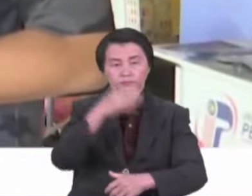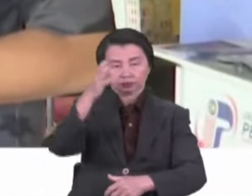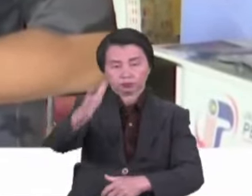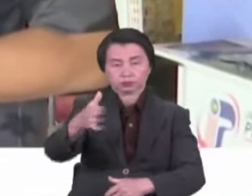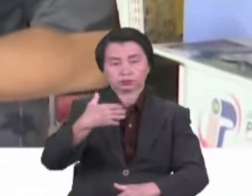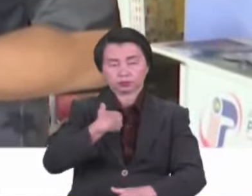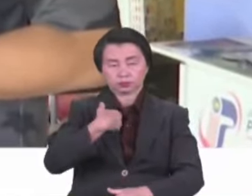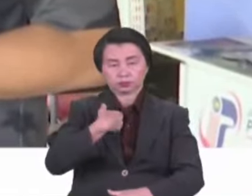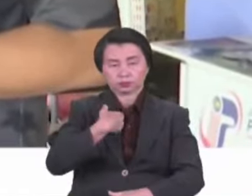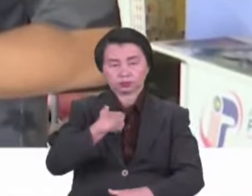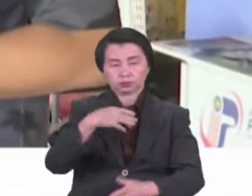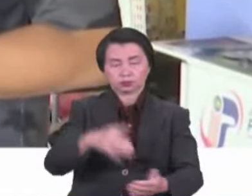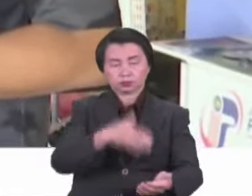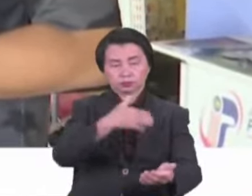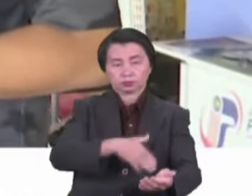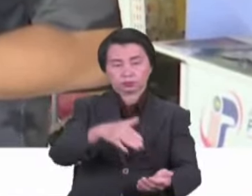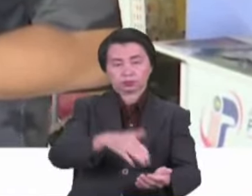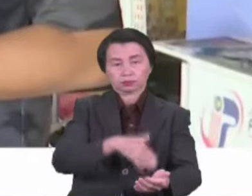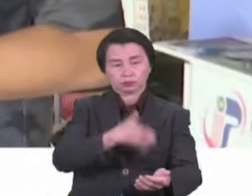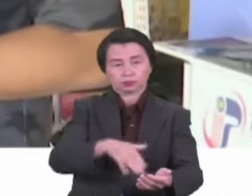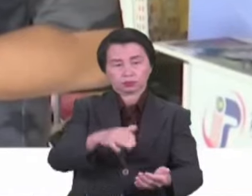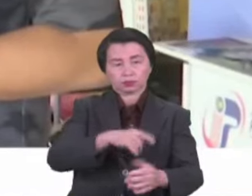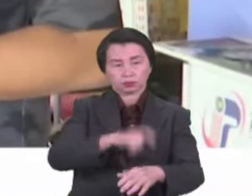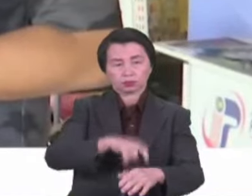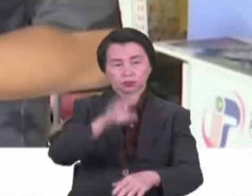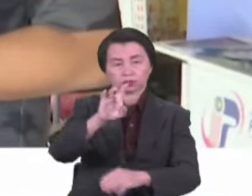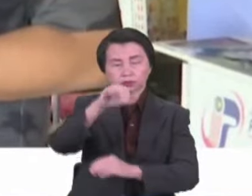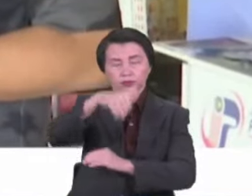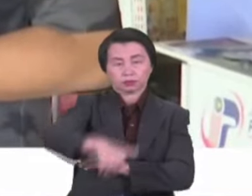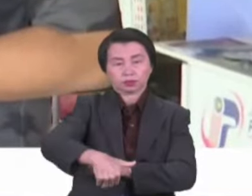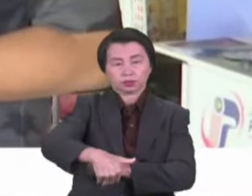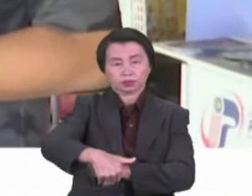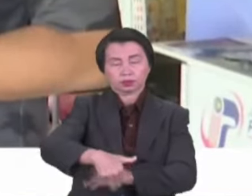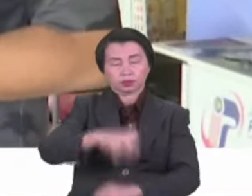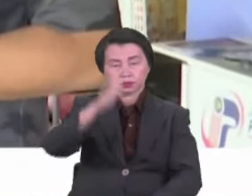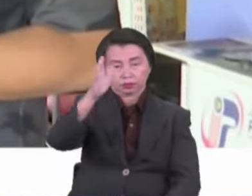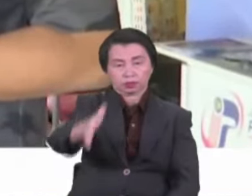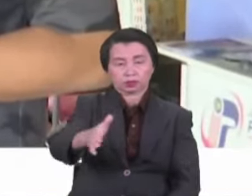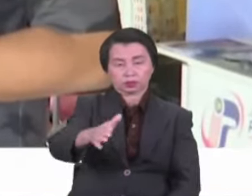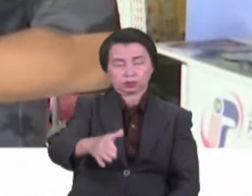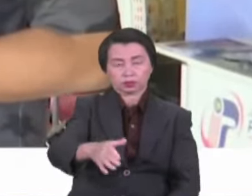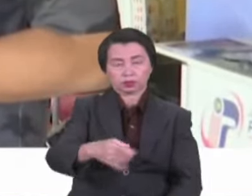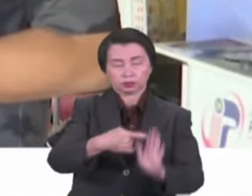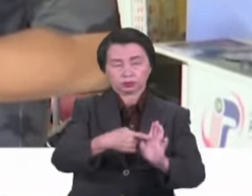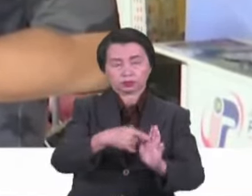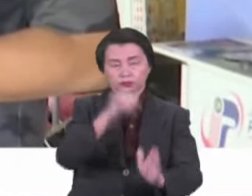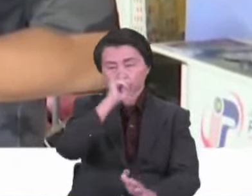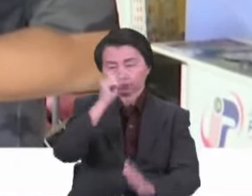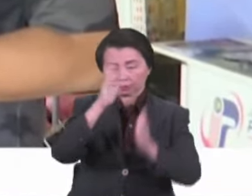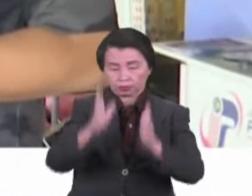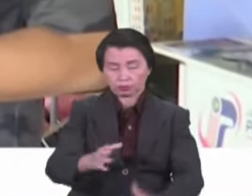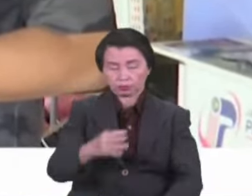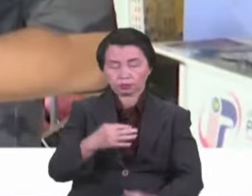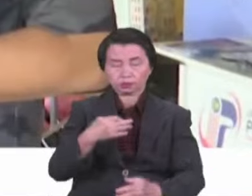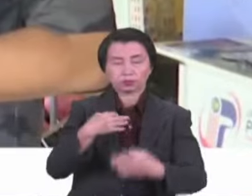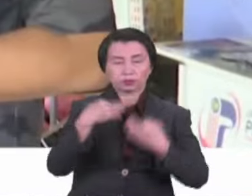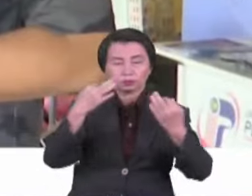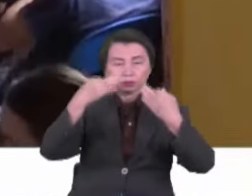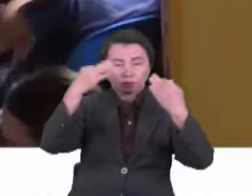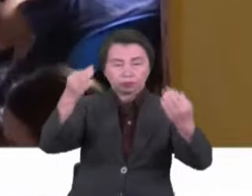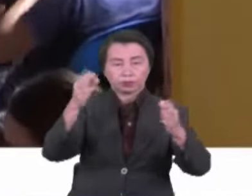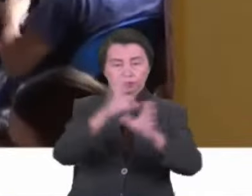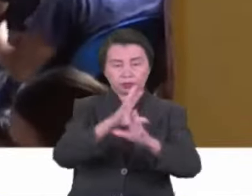adakan konsert yang bermula pada pukul 8 malam nanti yang akan menampilkan penyanyi-penyanyi popular Sarawak.